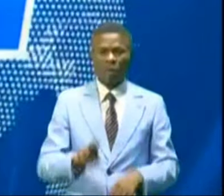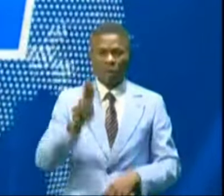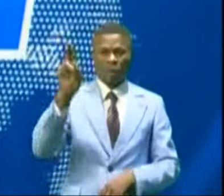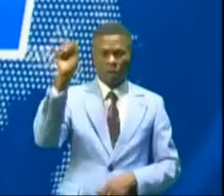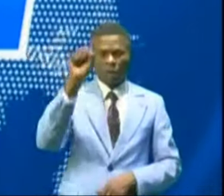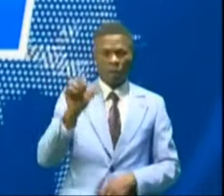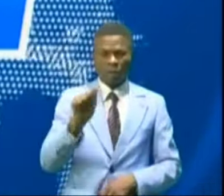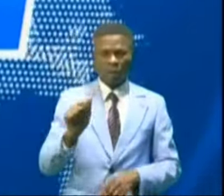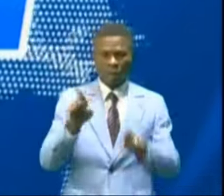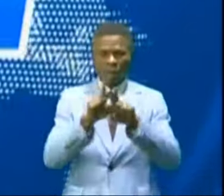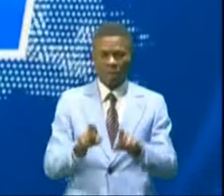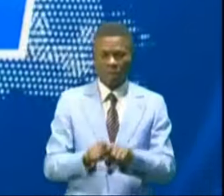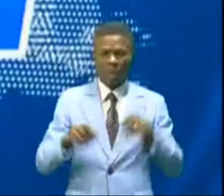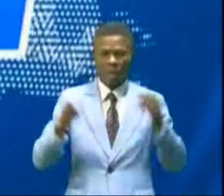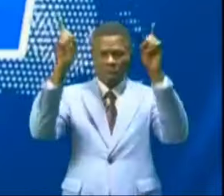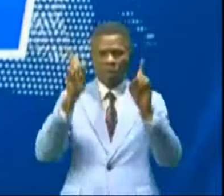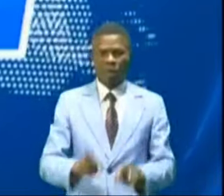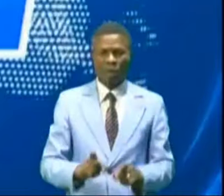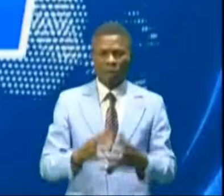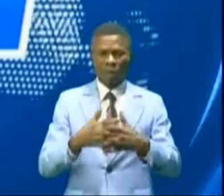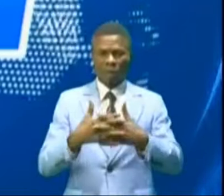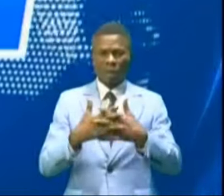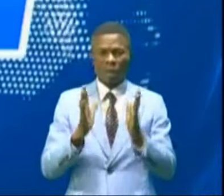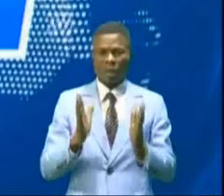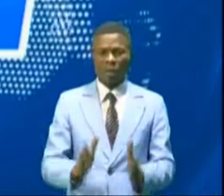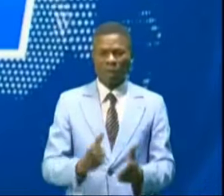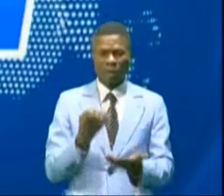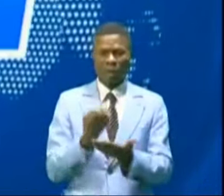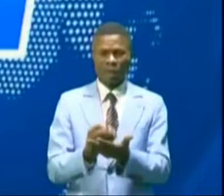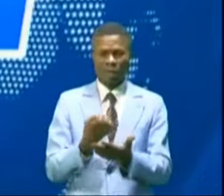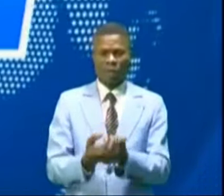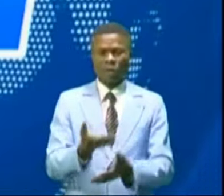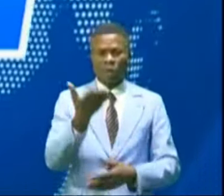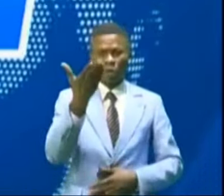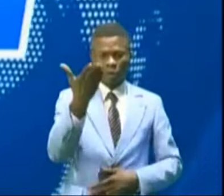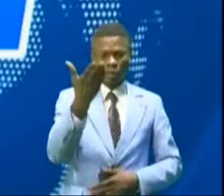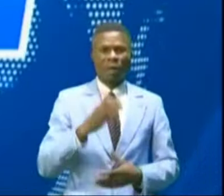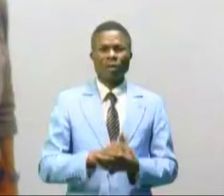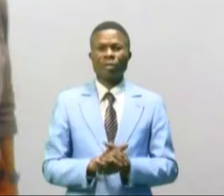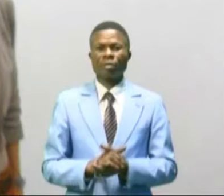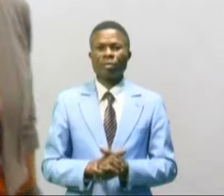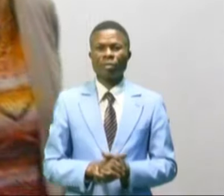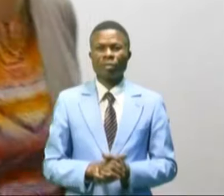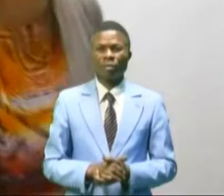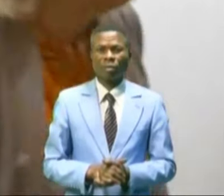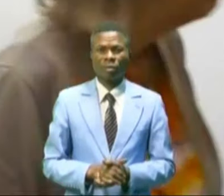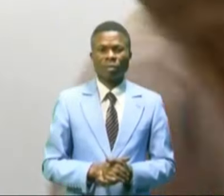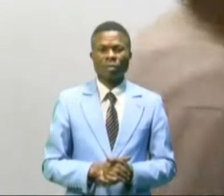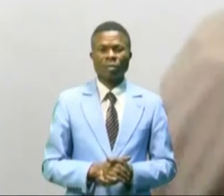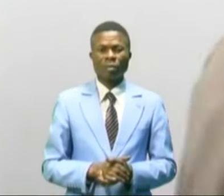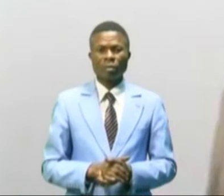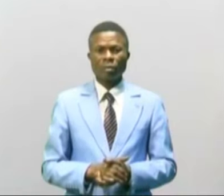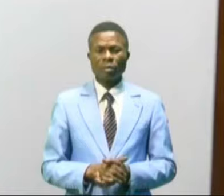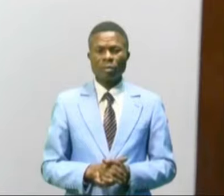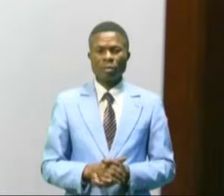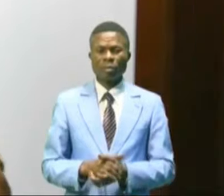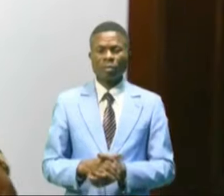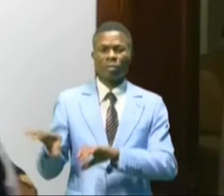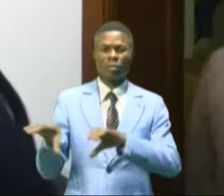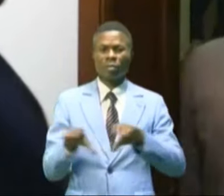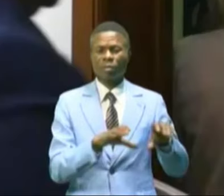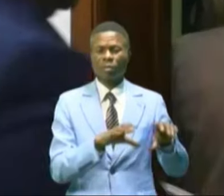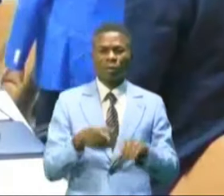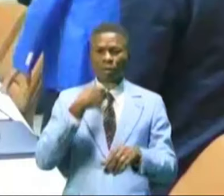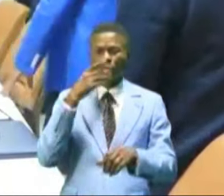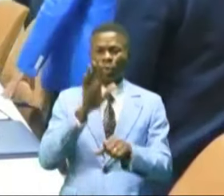UCIA et la FEIC pour un partenariat économique. Suivez. Les affaires, on en a